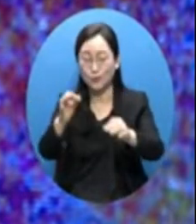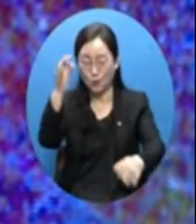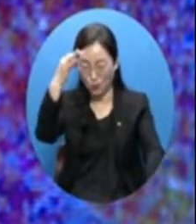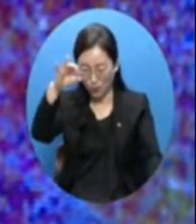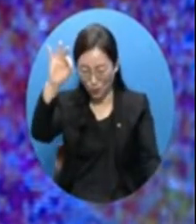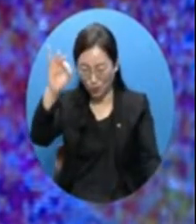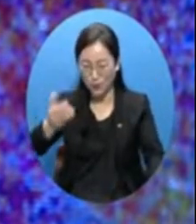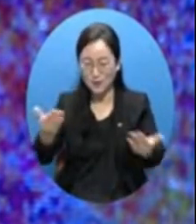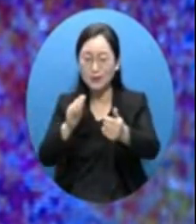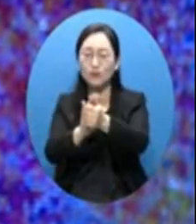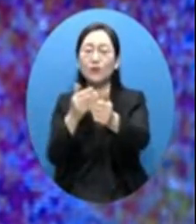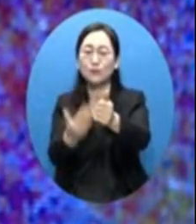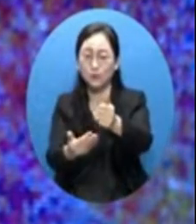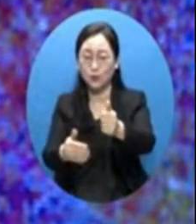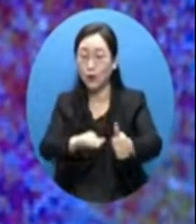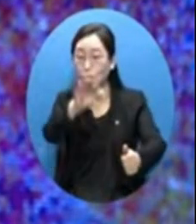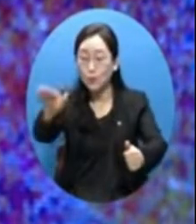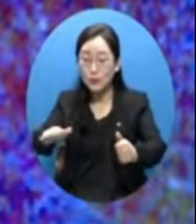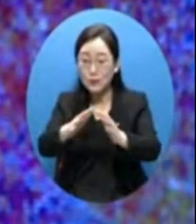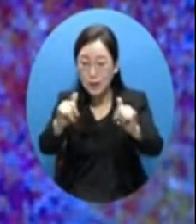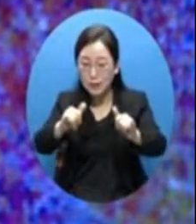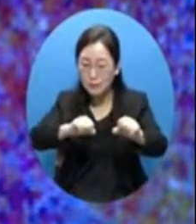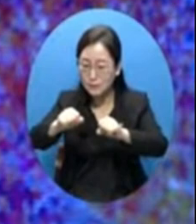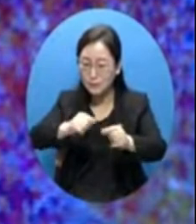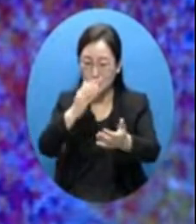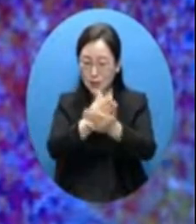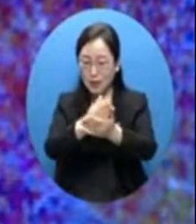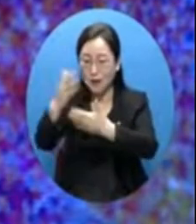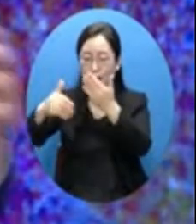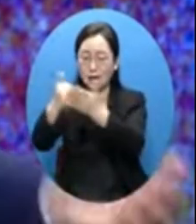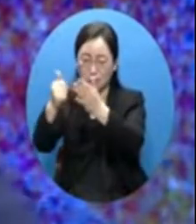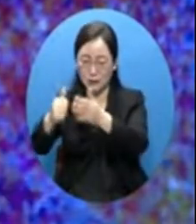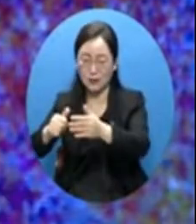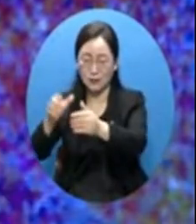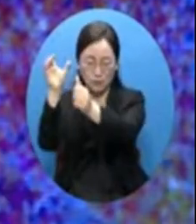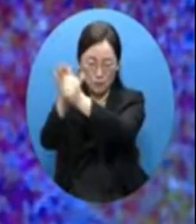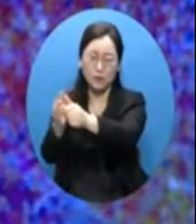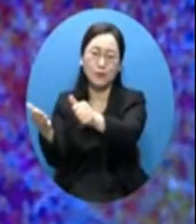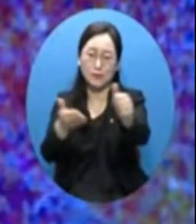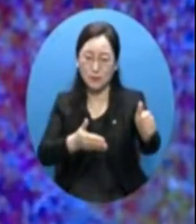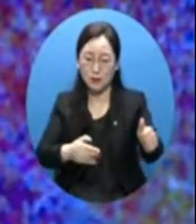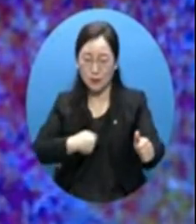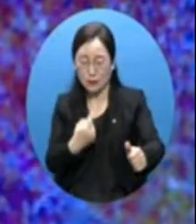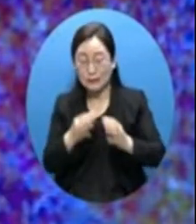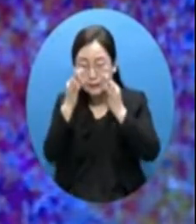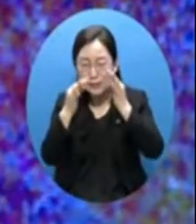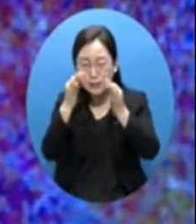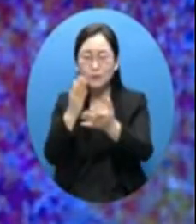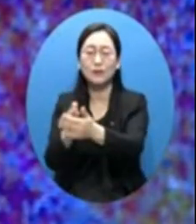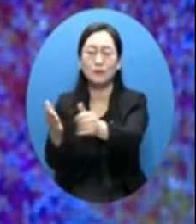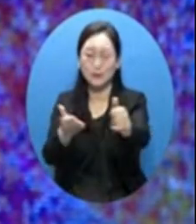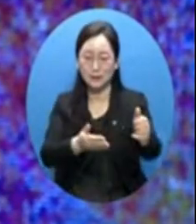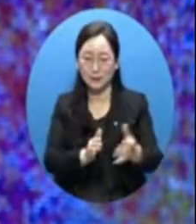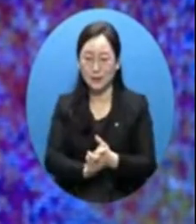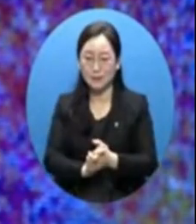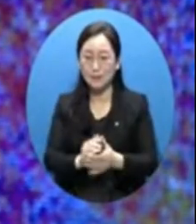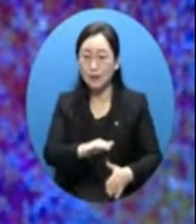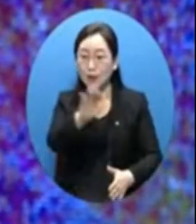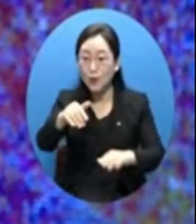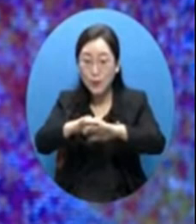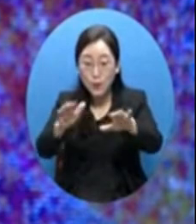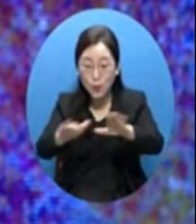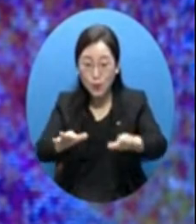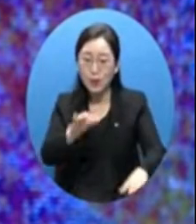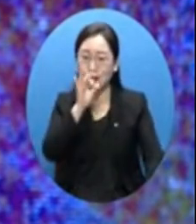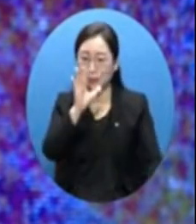것입니다. 인간의 마지막이 하나님의 시작인 것입니다. 여러분의 스스로 힘으로 무엇을 하려고 애쓰지 마시기 바랍니다. 여러분이 해결할 문제가